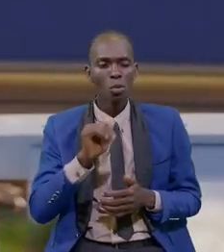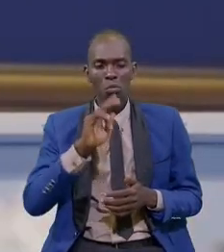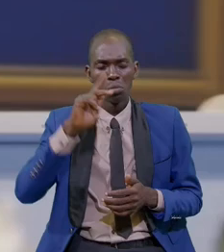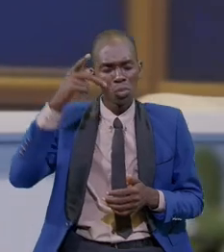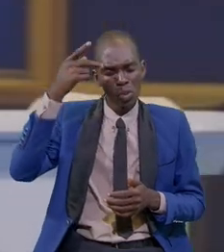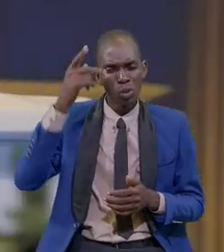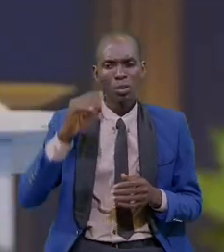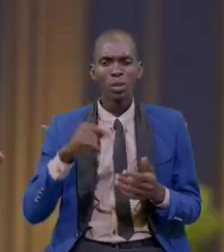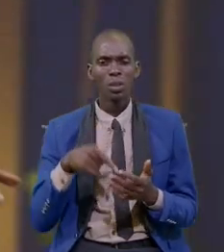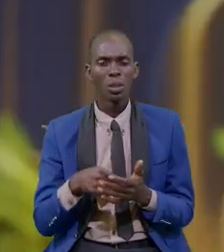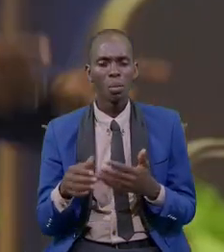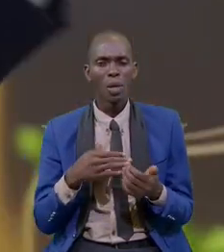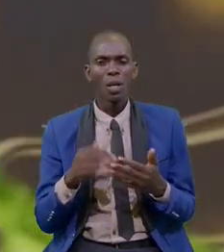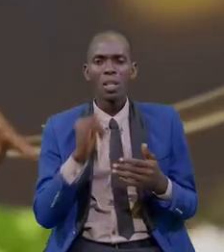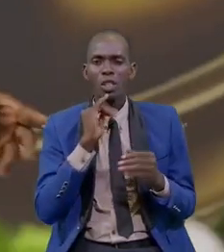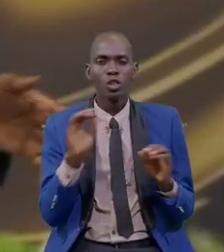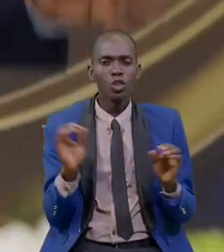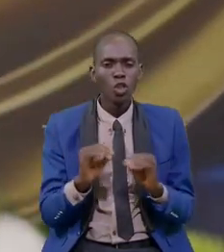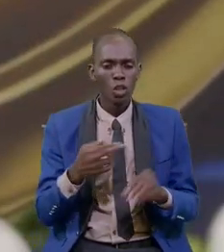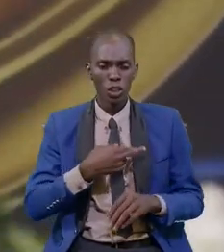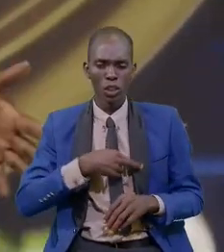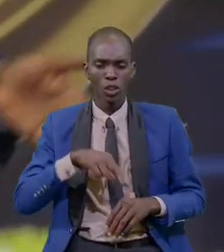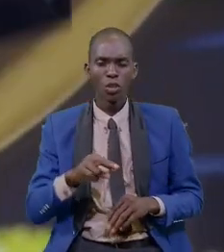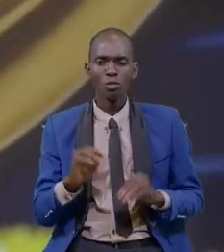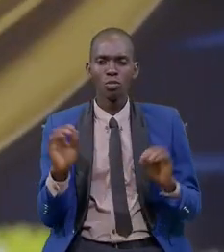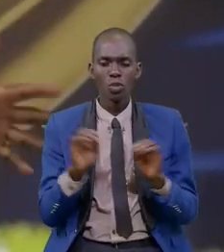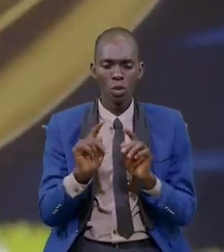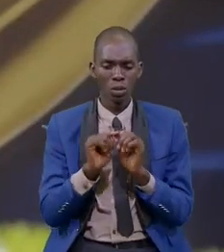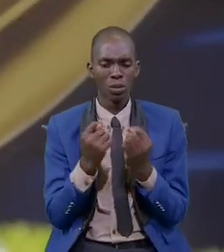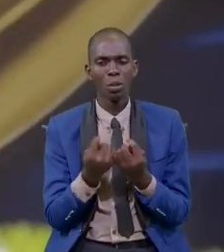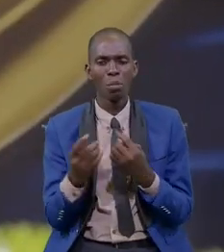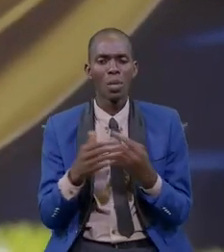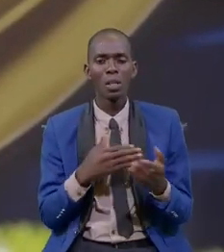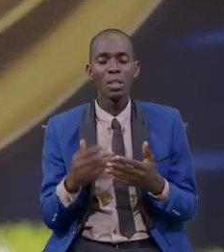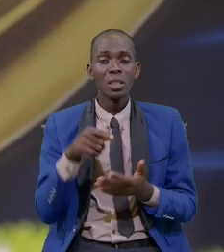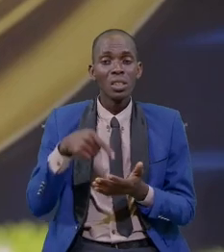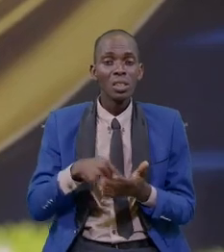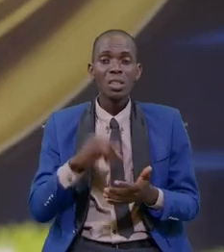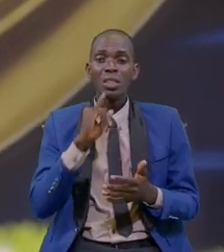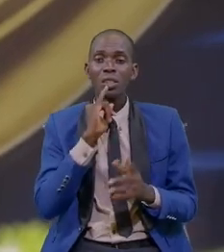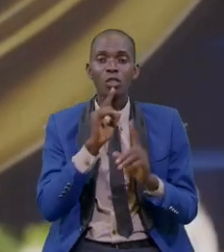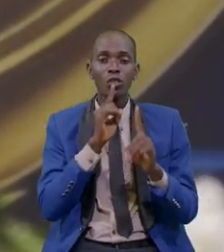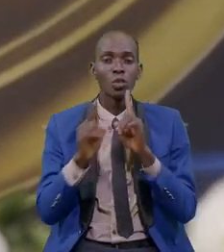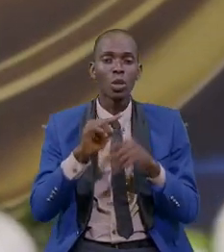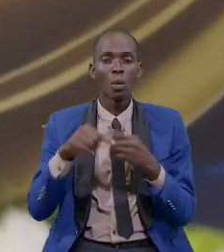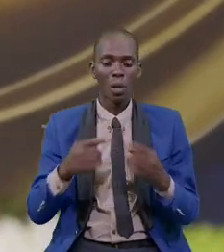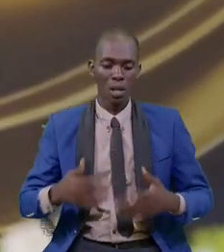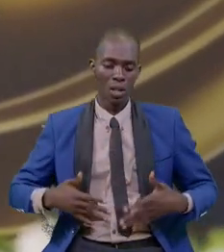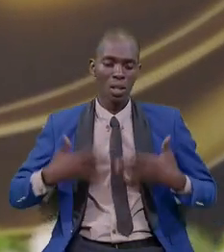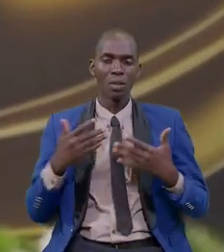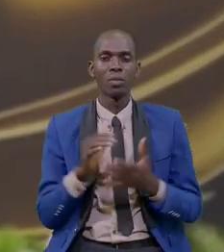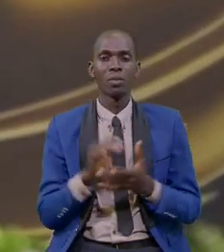religion. Ça, ce n'est pas la tribu qui compte ici. Voici, c'est une vie en question.